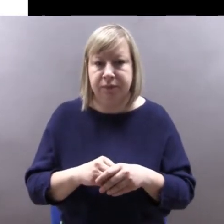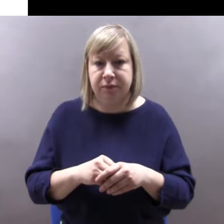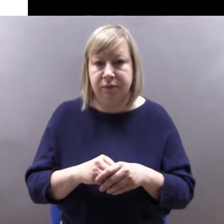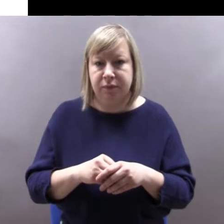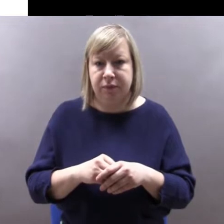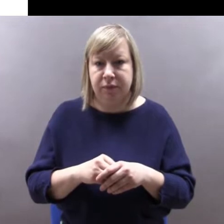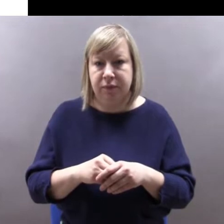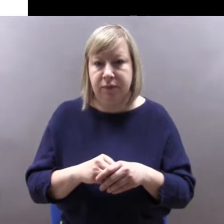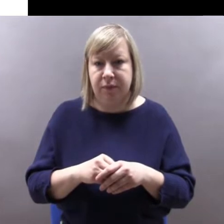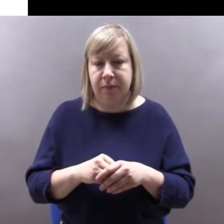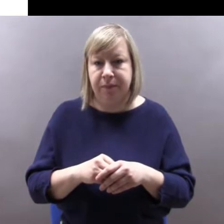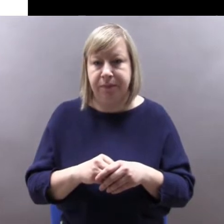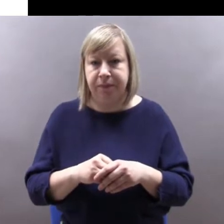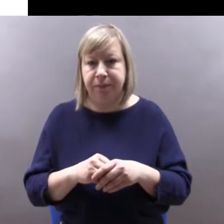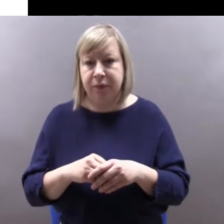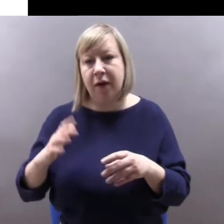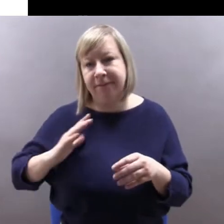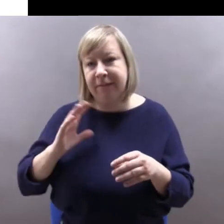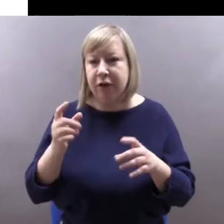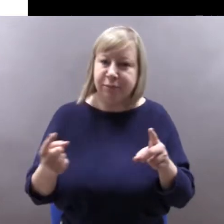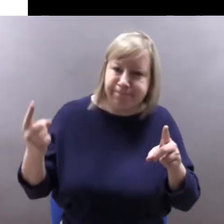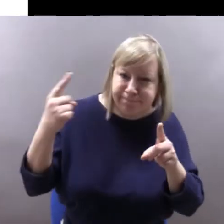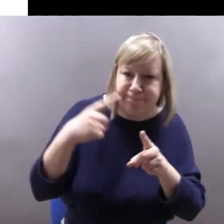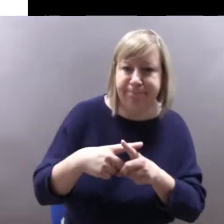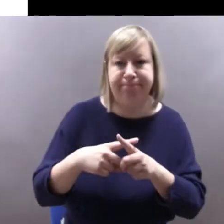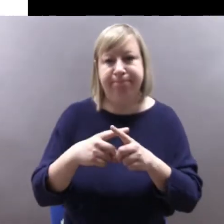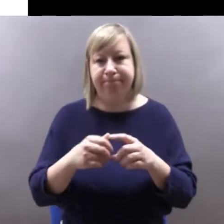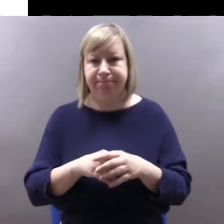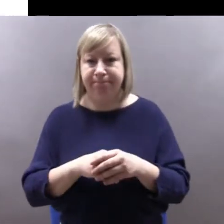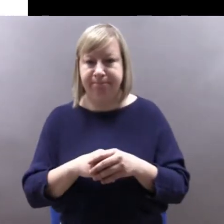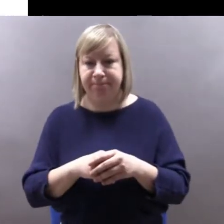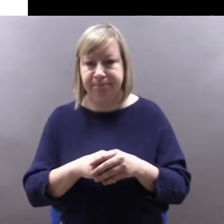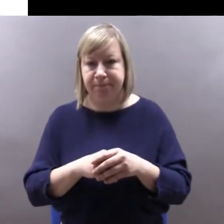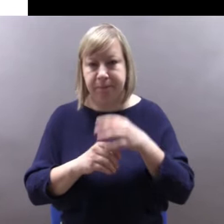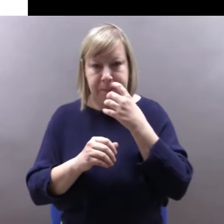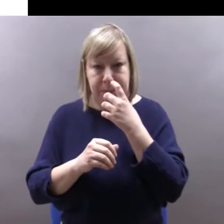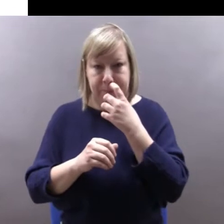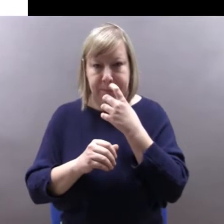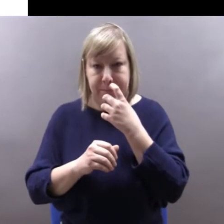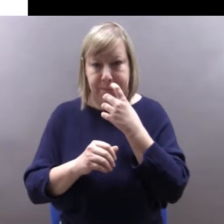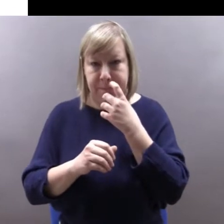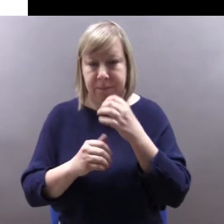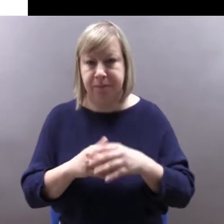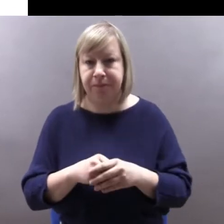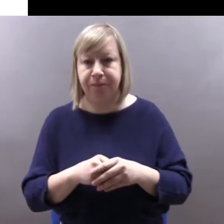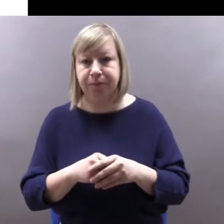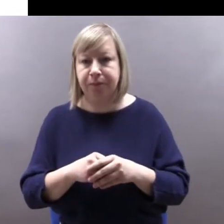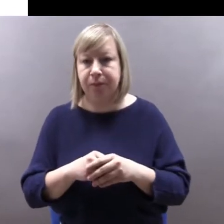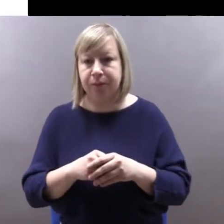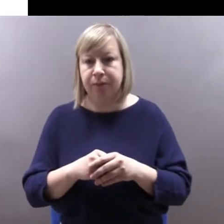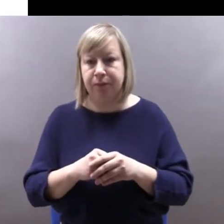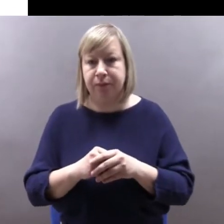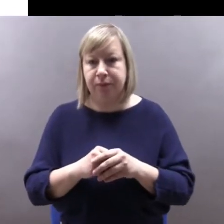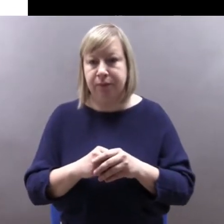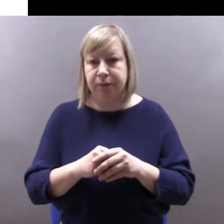materiałem. Dzięki temu jest właśnie niewidoczna. Kiedy jest w spoczynku, widać tylko taką naokoło metalową listwę.